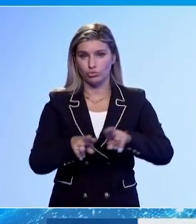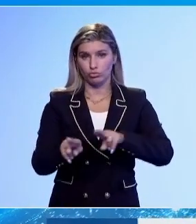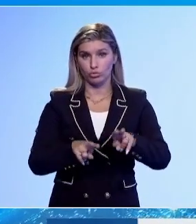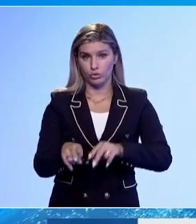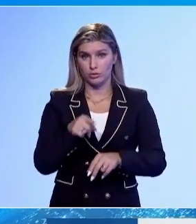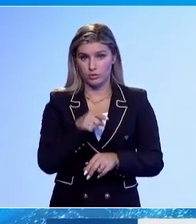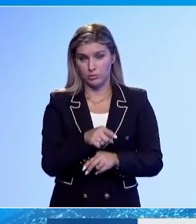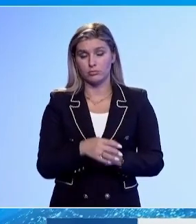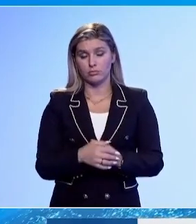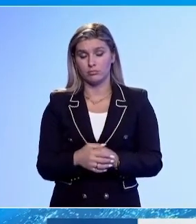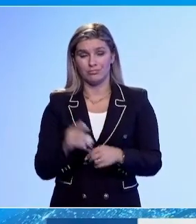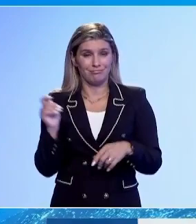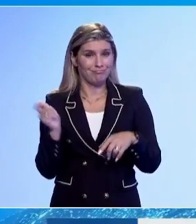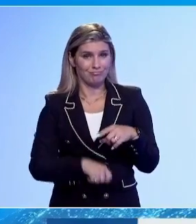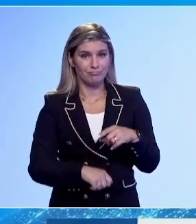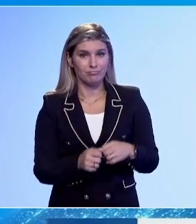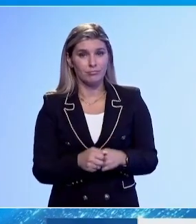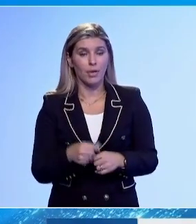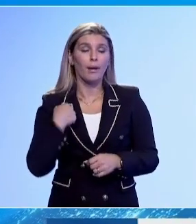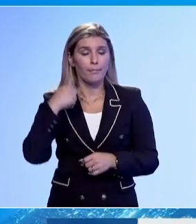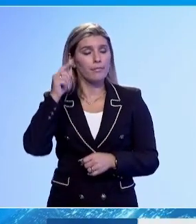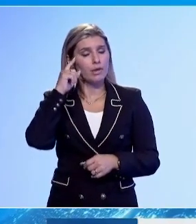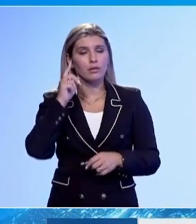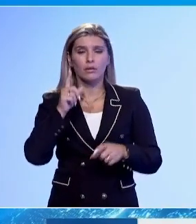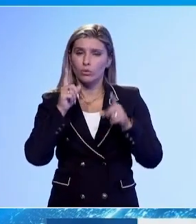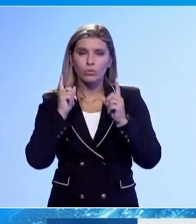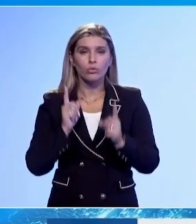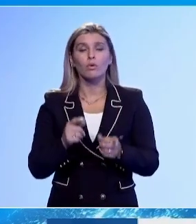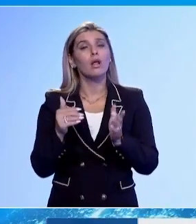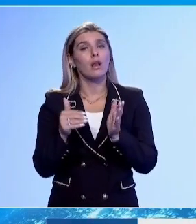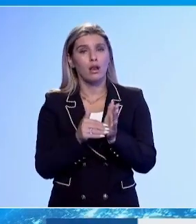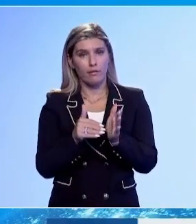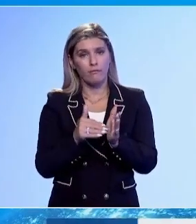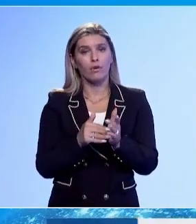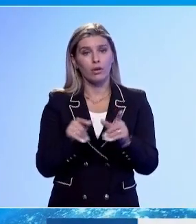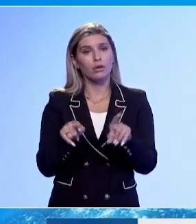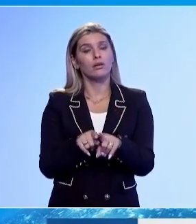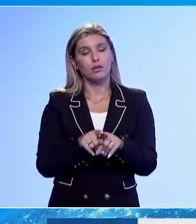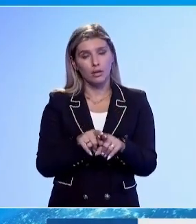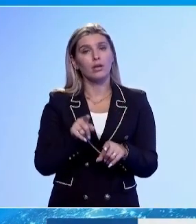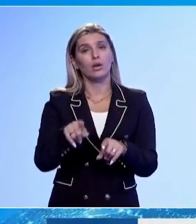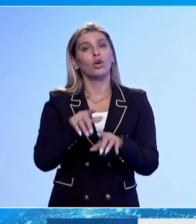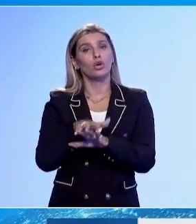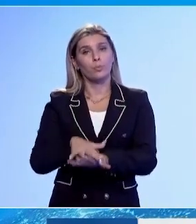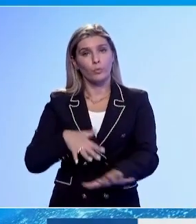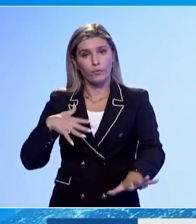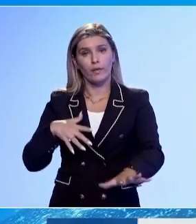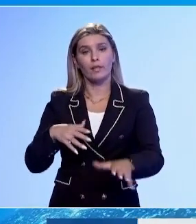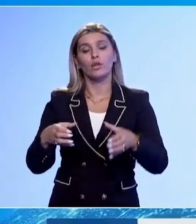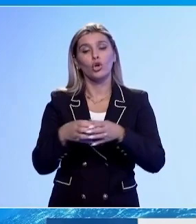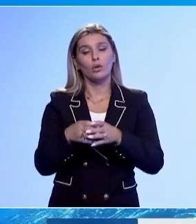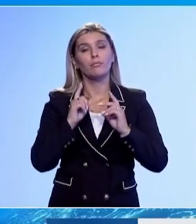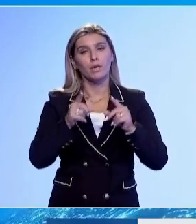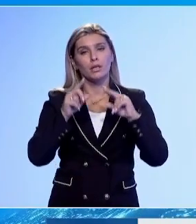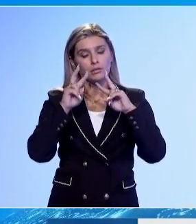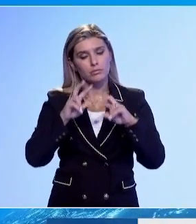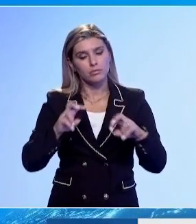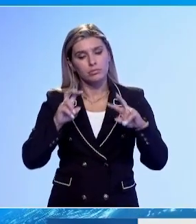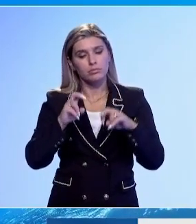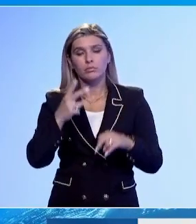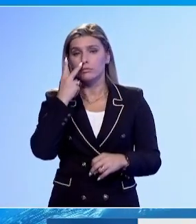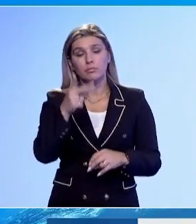shtetit, ne konsiderojmë se është domosdoshme që të kemi hetime parlamentare për të parë nga afër sa i respektuar